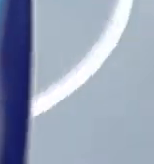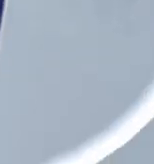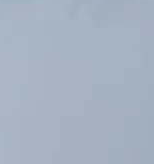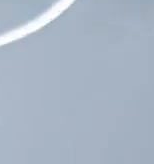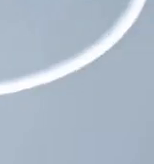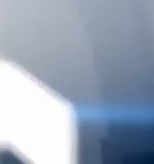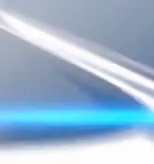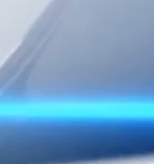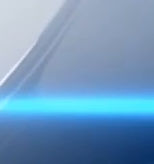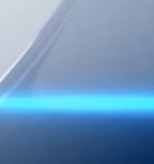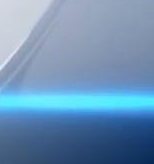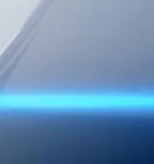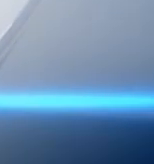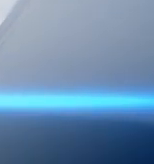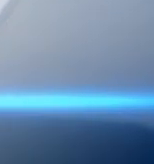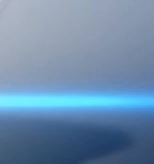Музика